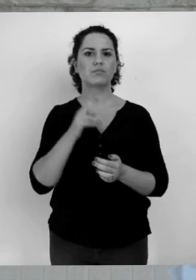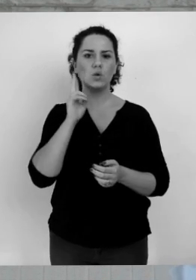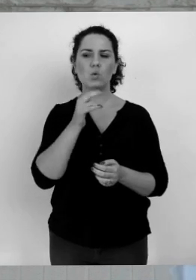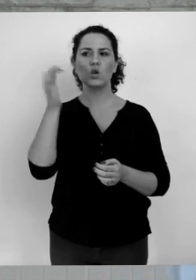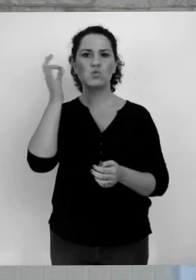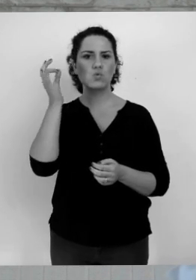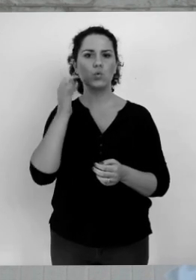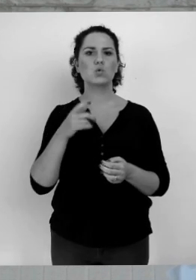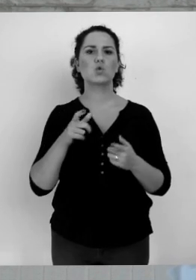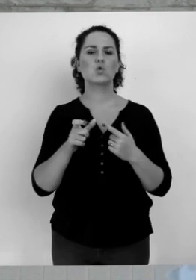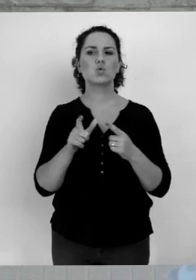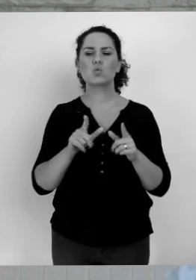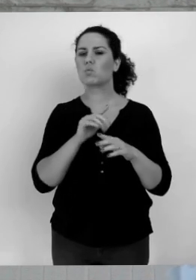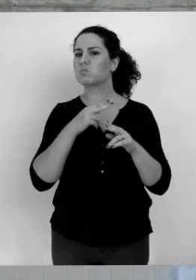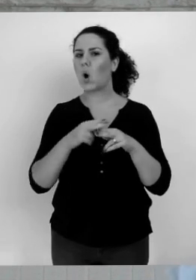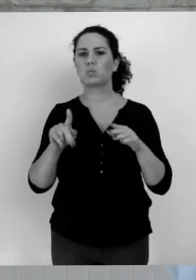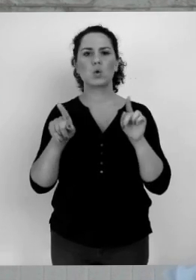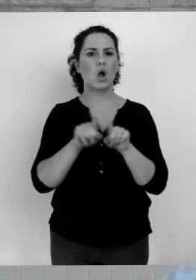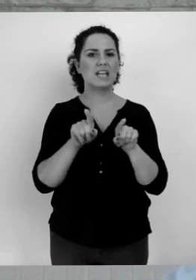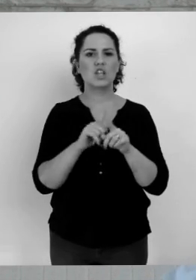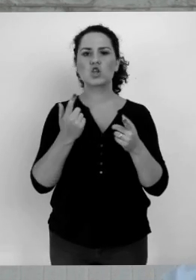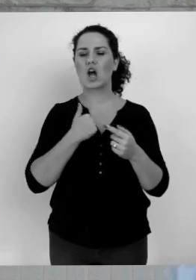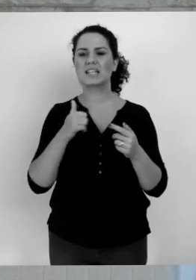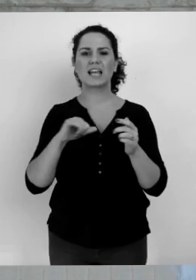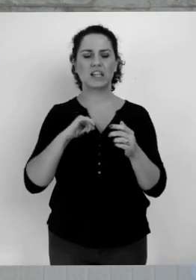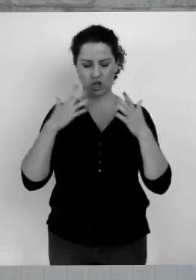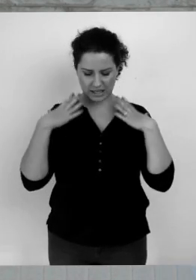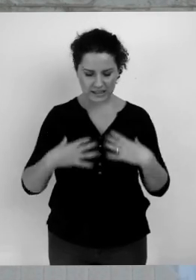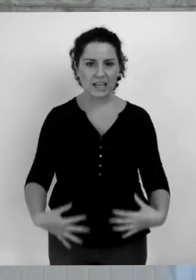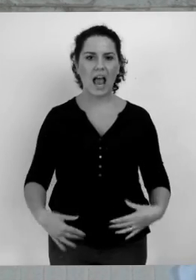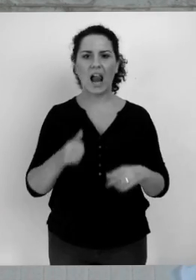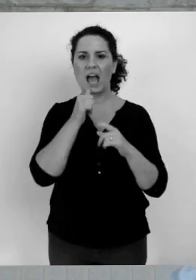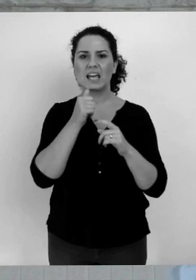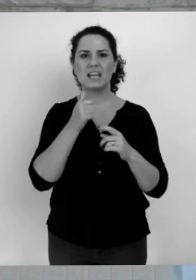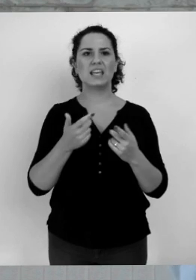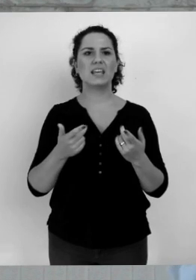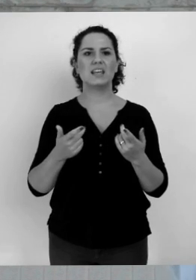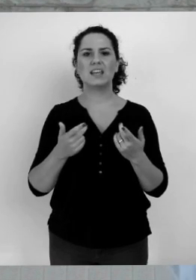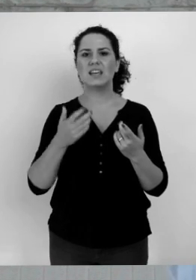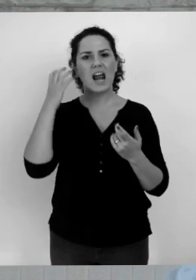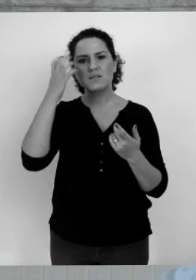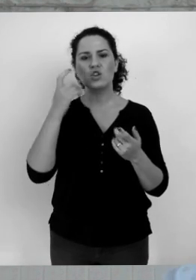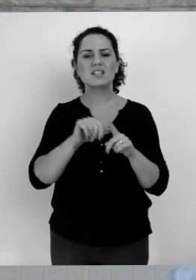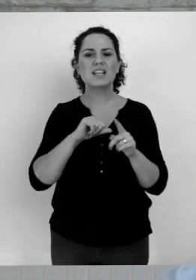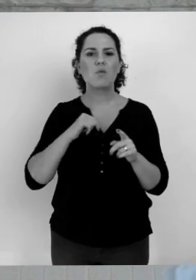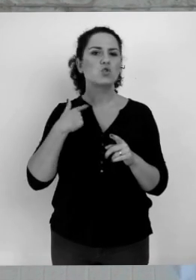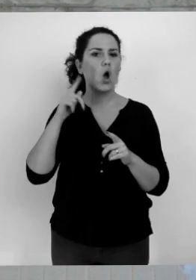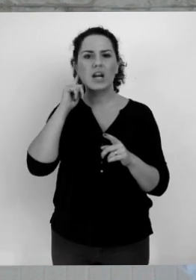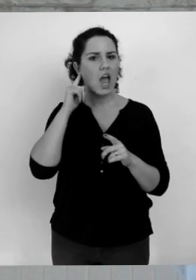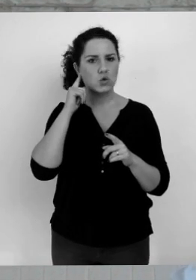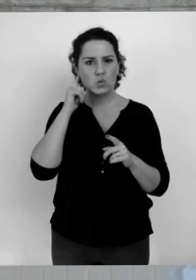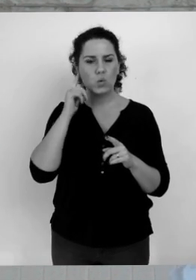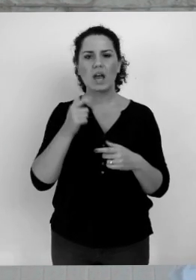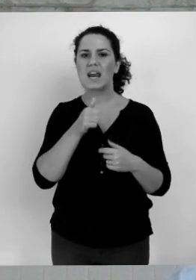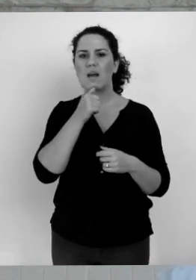Gluhi i suoši su potpuno isti, što si ti se tijela razmišljene, isti su samo što ne čuju i ne